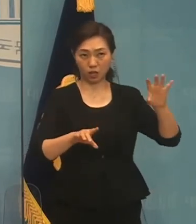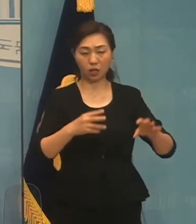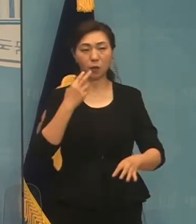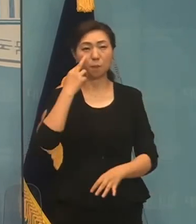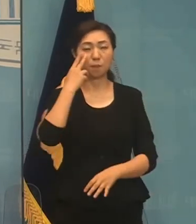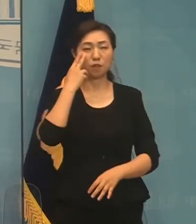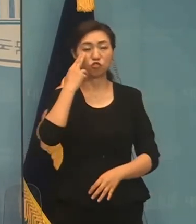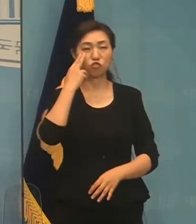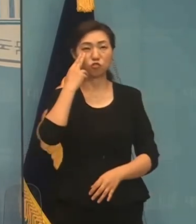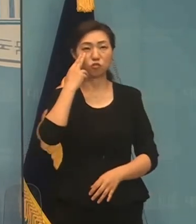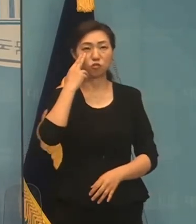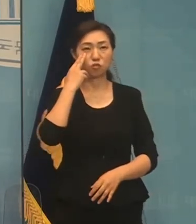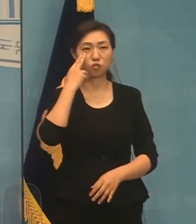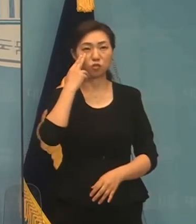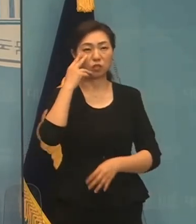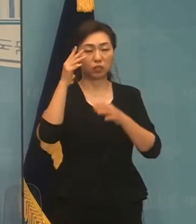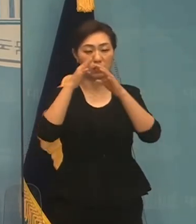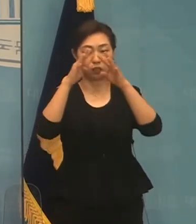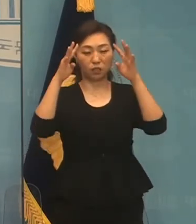죽도록